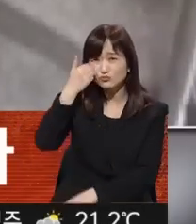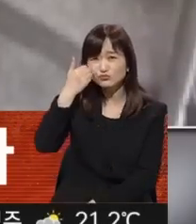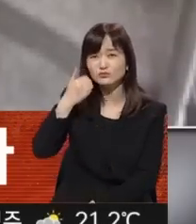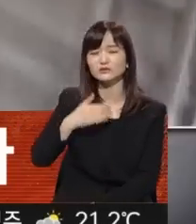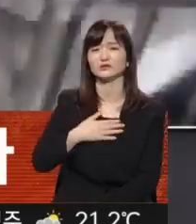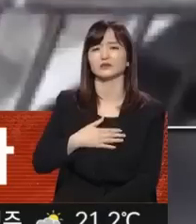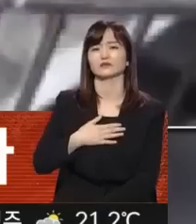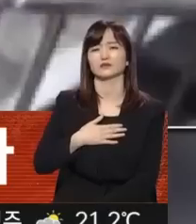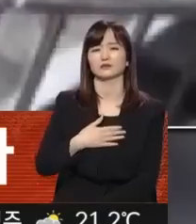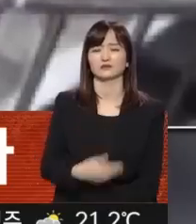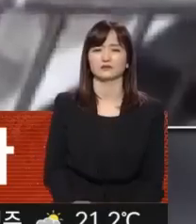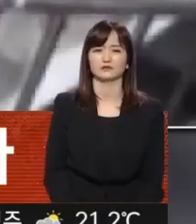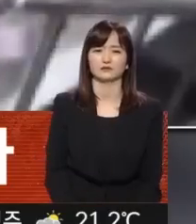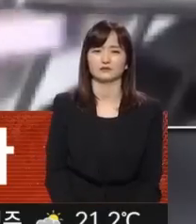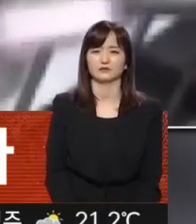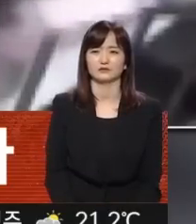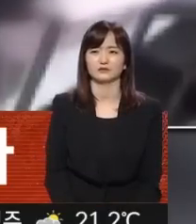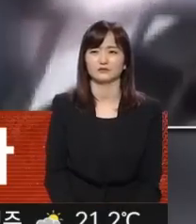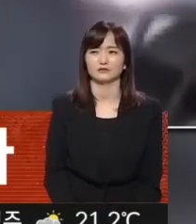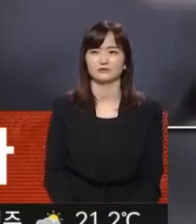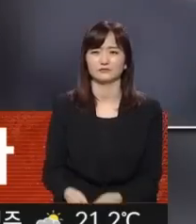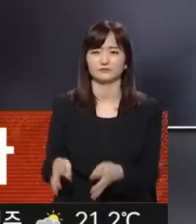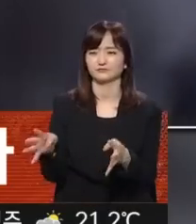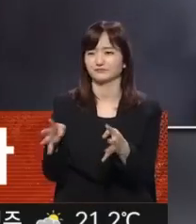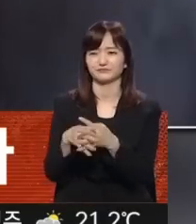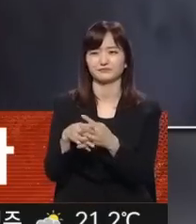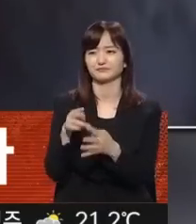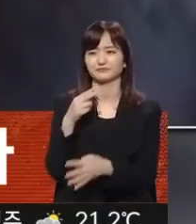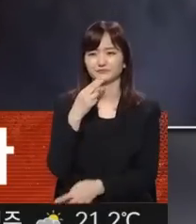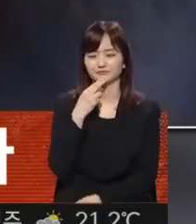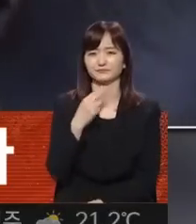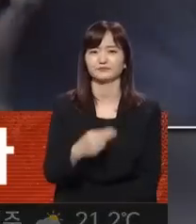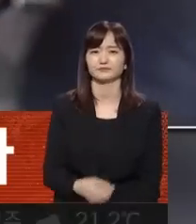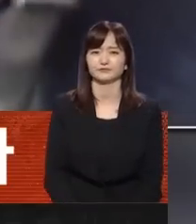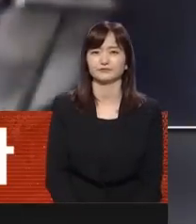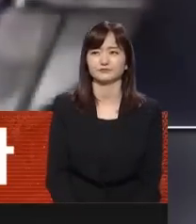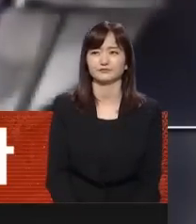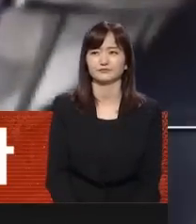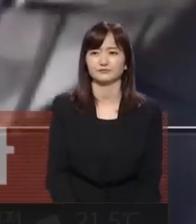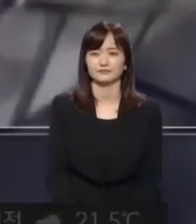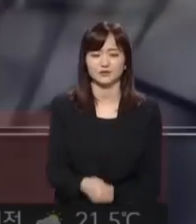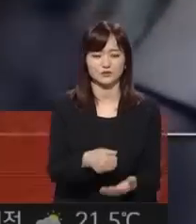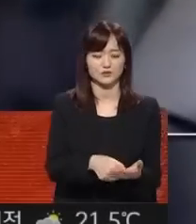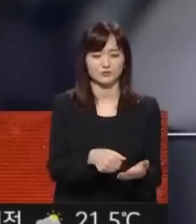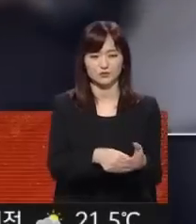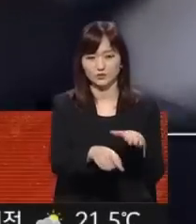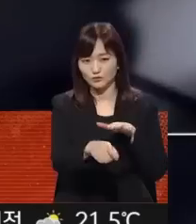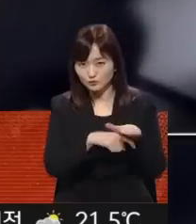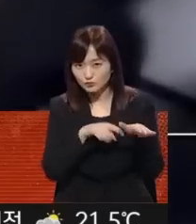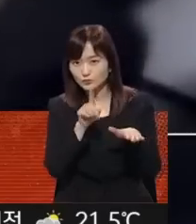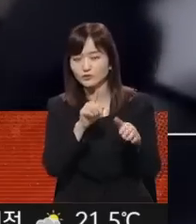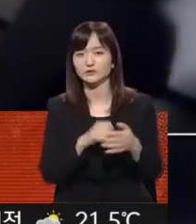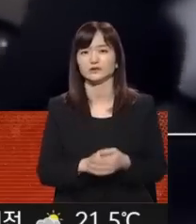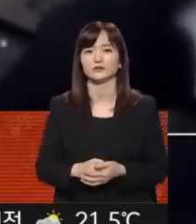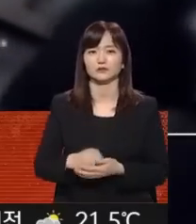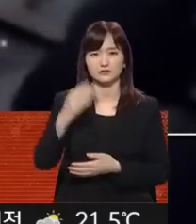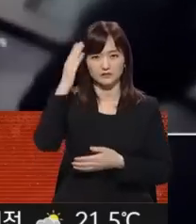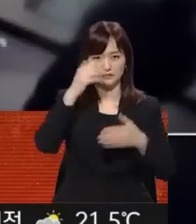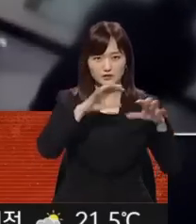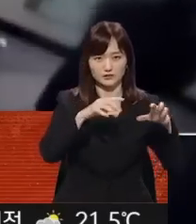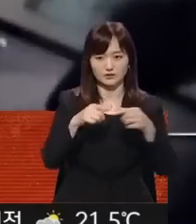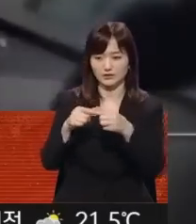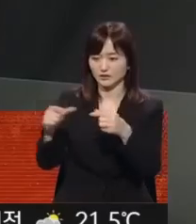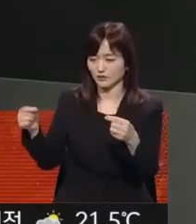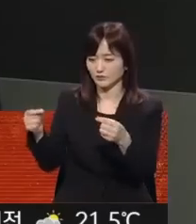바로 특정했어요 합이 없다라고 합니다 자 손대기 시작하면요 우리나라도 일본처럼 직접